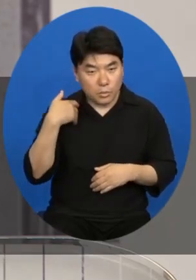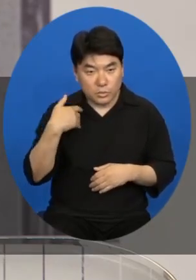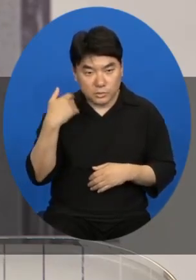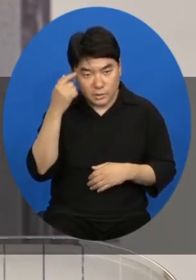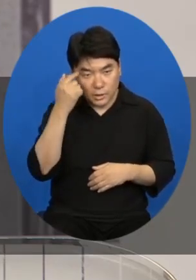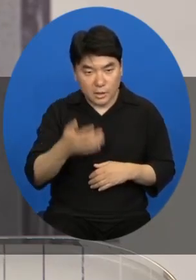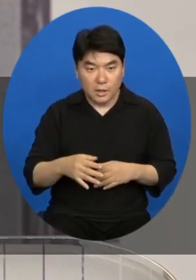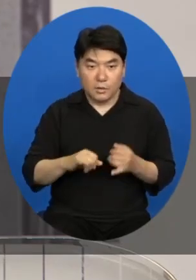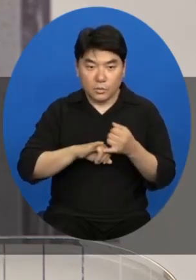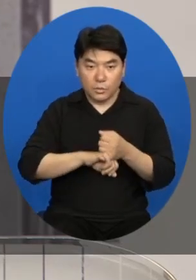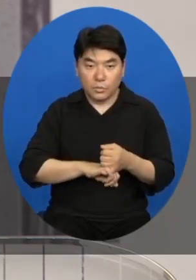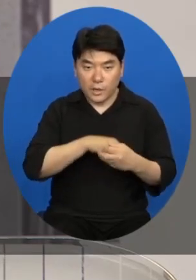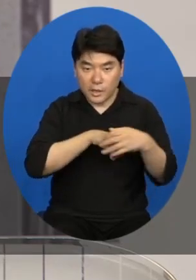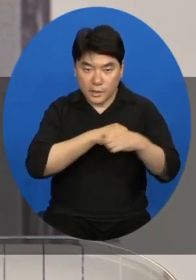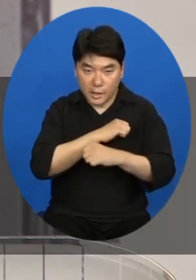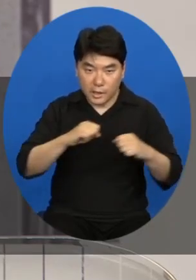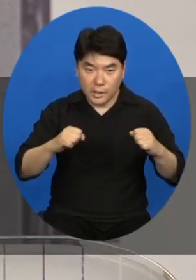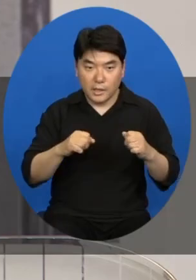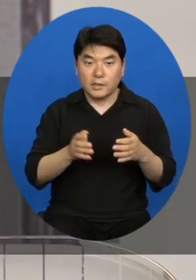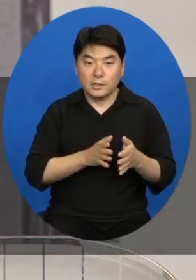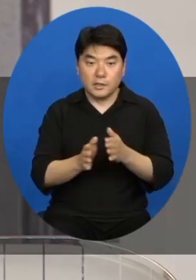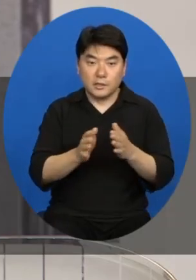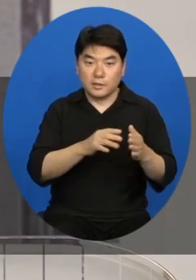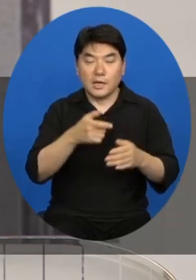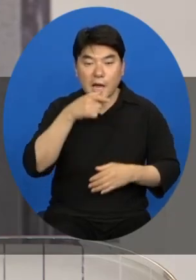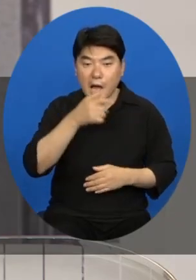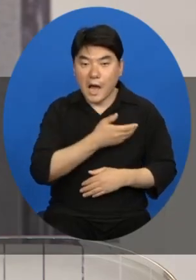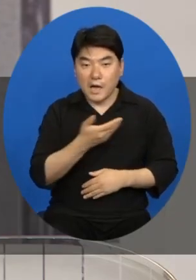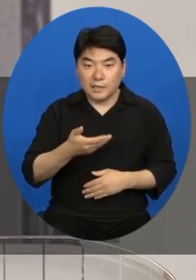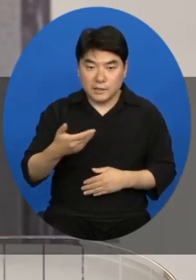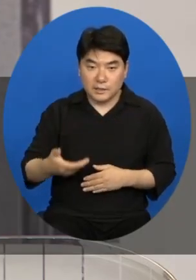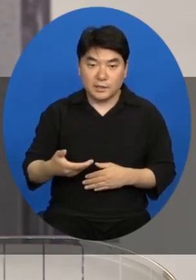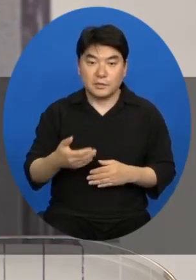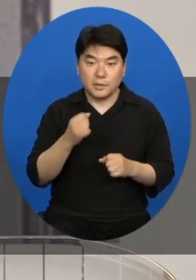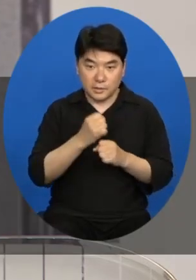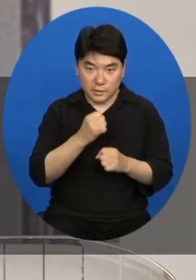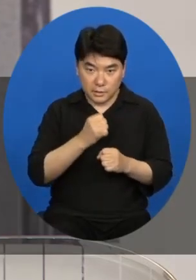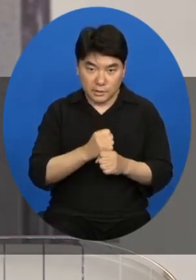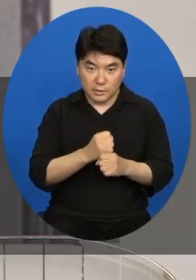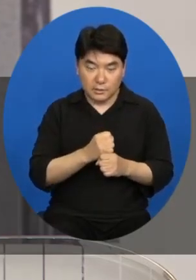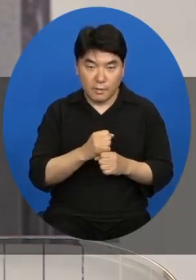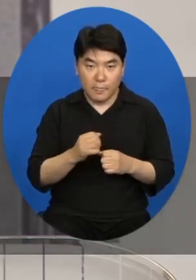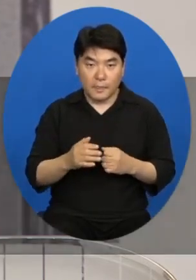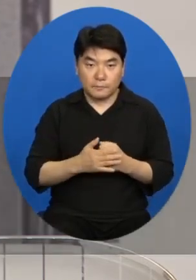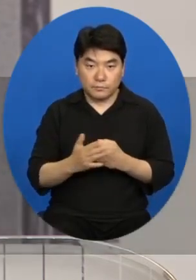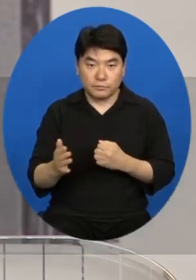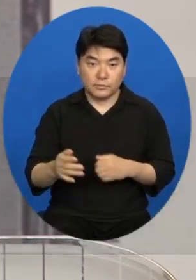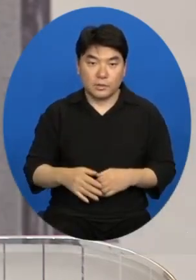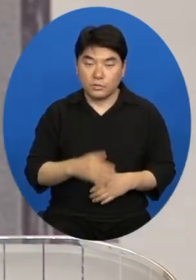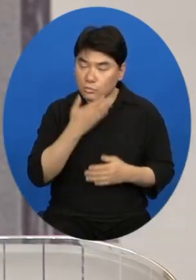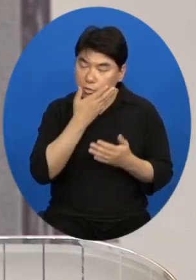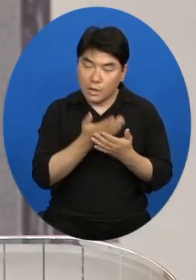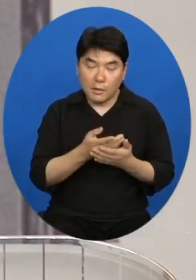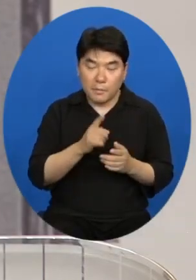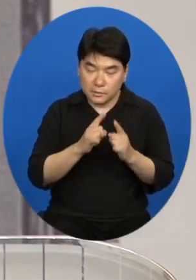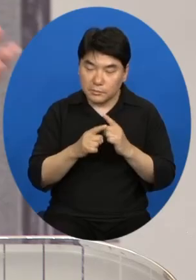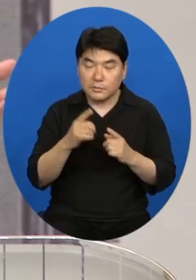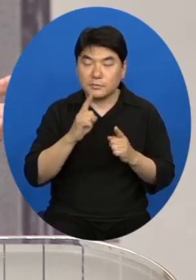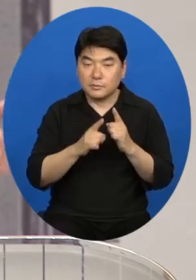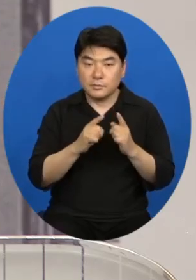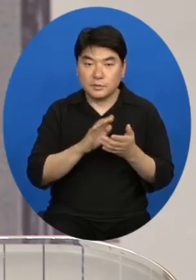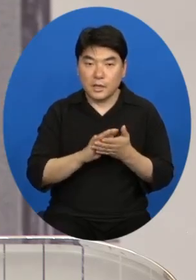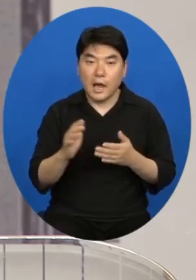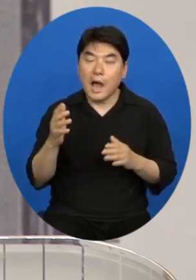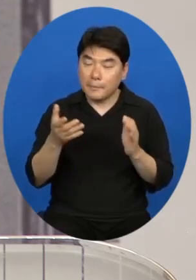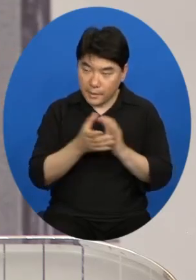반드시 내가 광야의 길을 사막에 강을 내리니. 이 말씀이었던 거예요. 아, 너무 귀한 말씀이다. 아멘 하고 이제